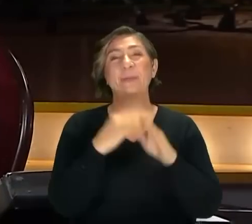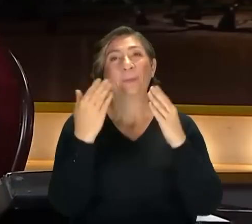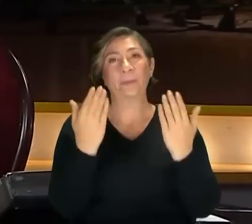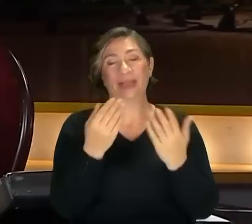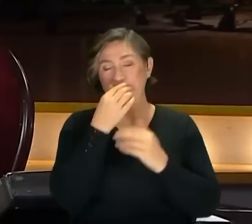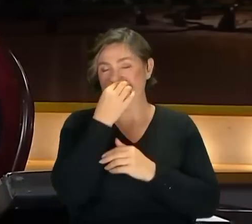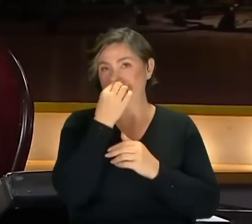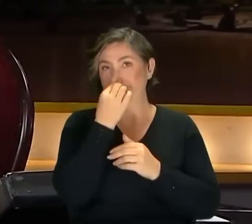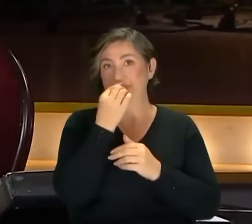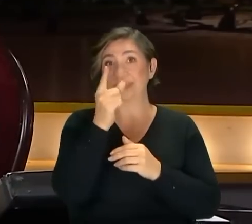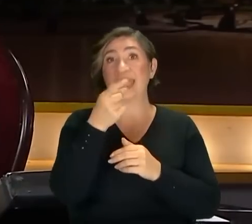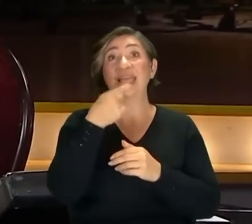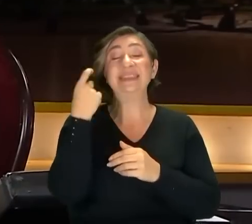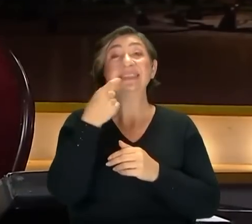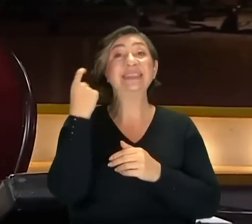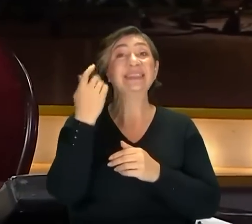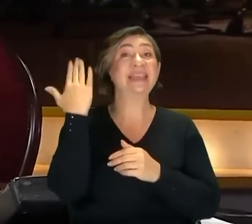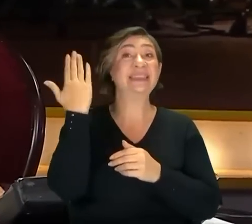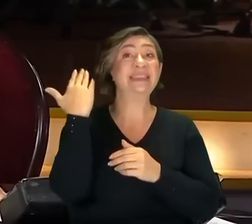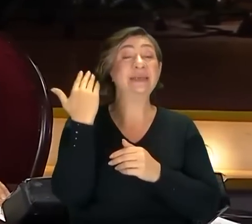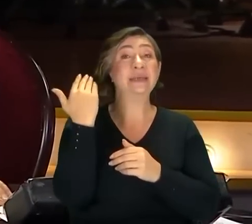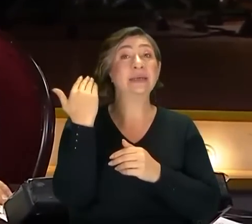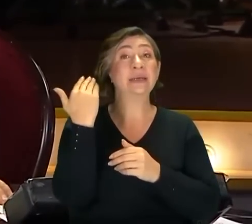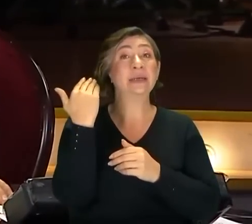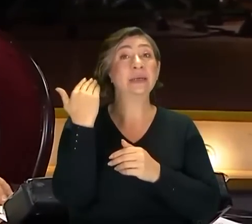Peki. Sen eskiden bir de şey yaptın.